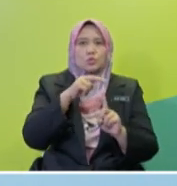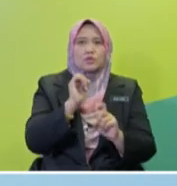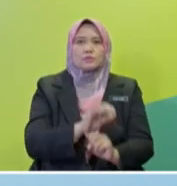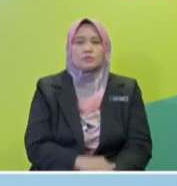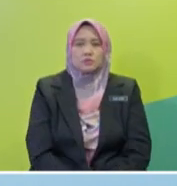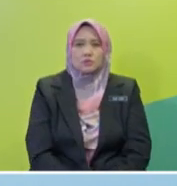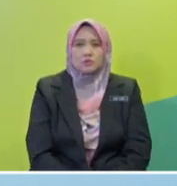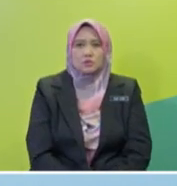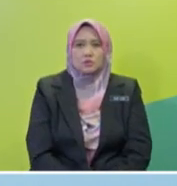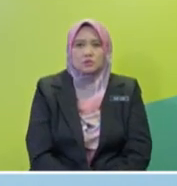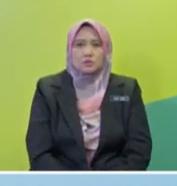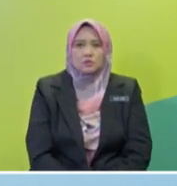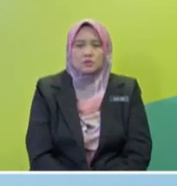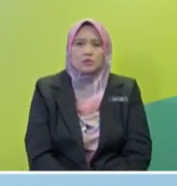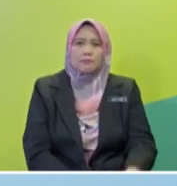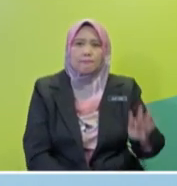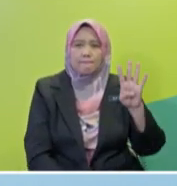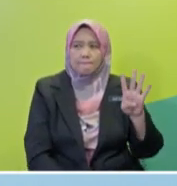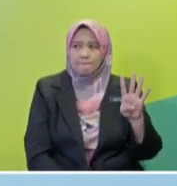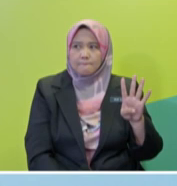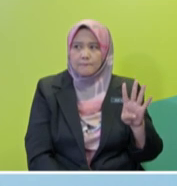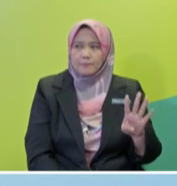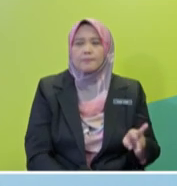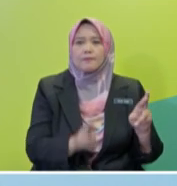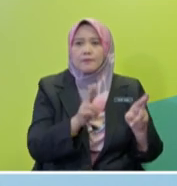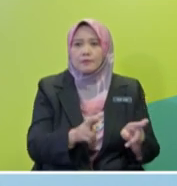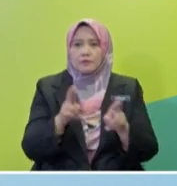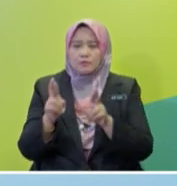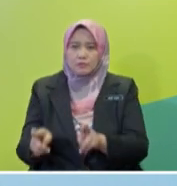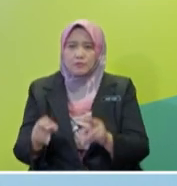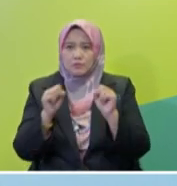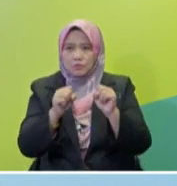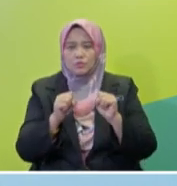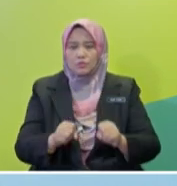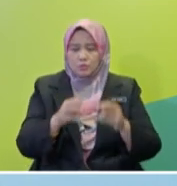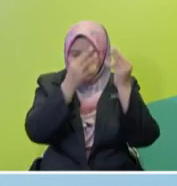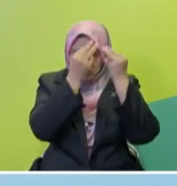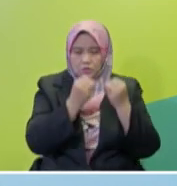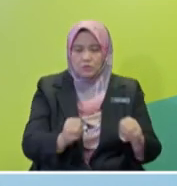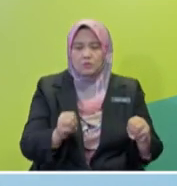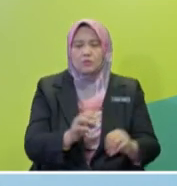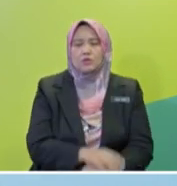kemudian kita setelah selesai kita akan merancang struktur maklumat dan pautan